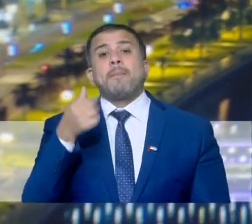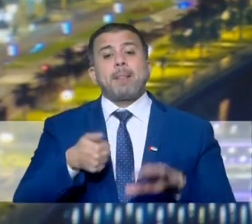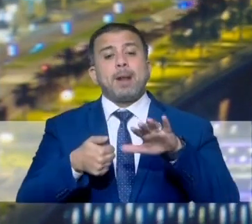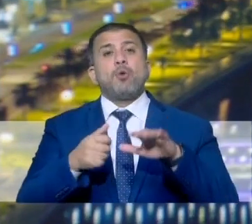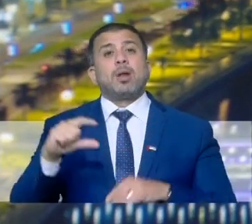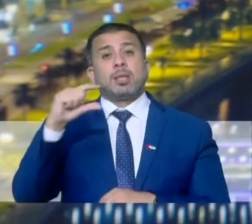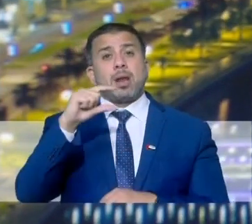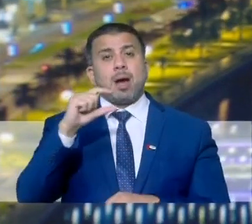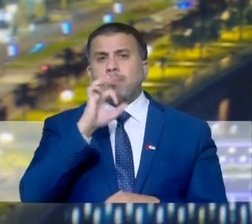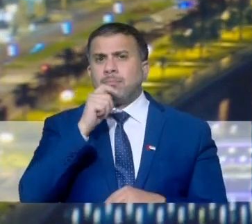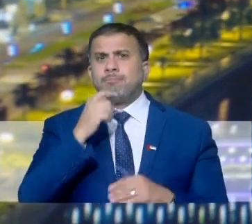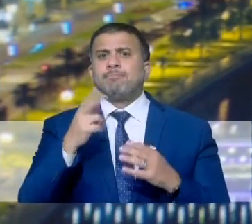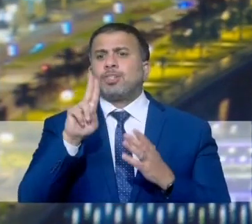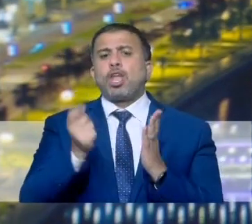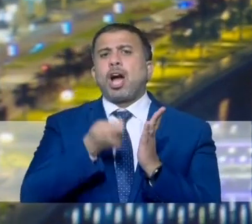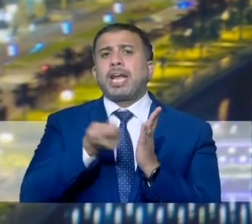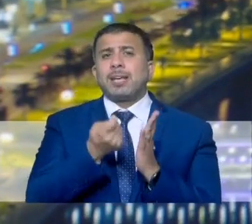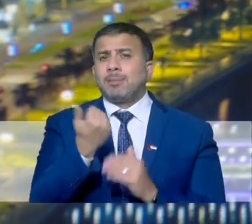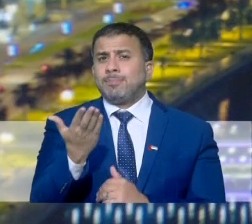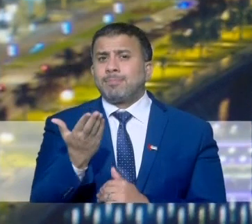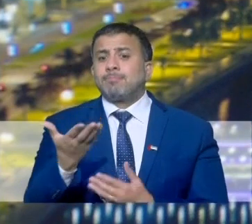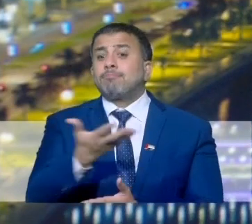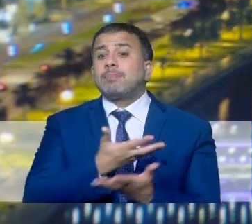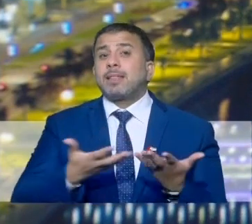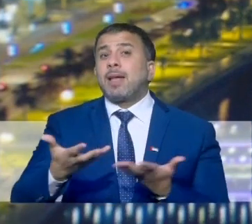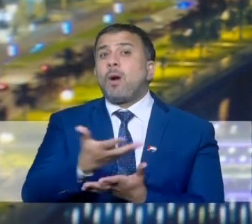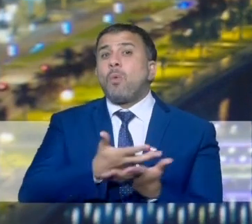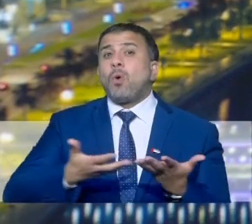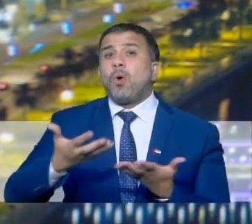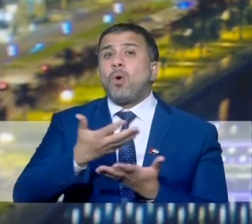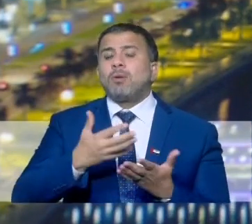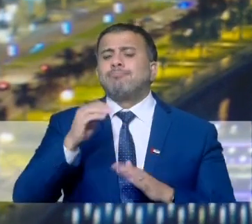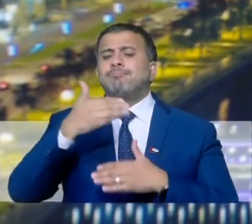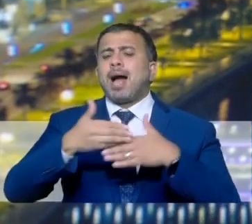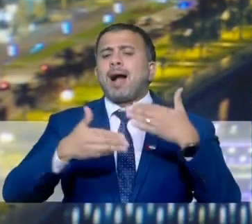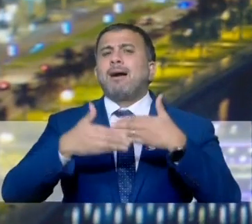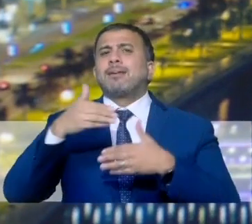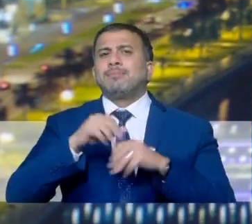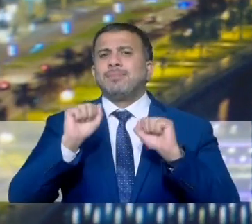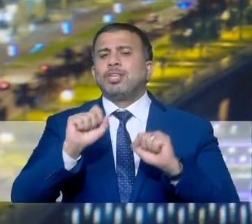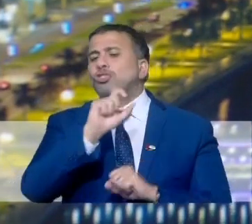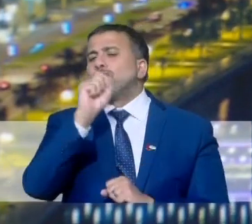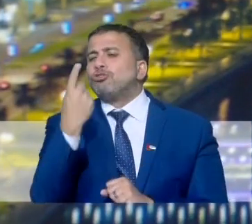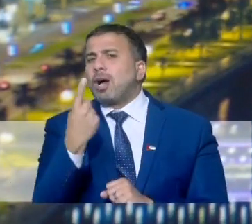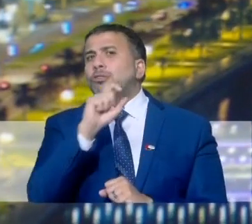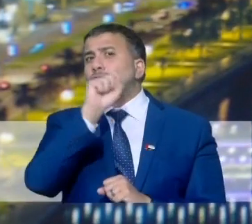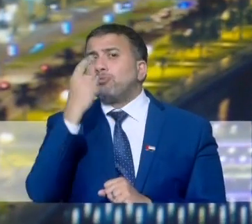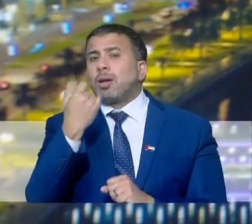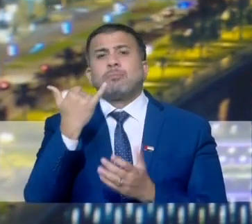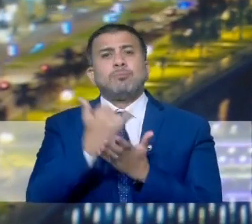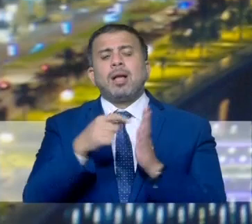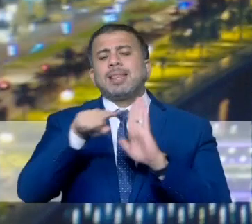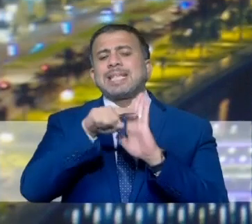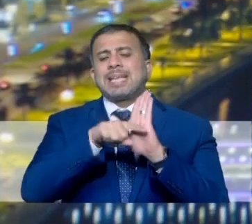3,900,000,000 درهم، وذلك بحسب نتائج تقرير حركة التداولات والرهونات العقارية الشهرية الذي تصدره دائرة